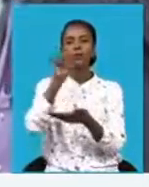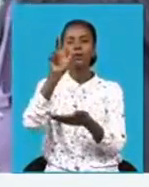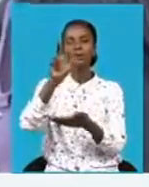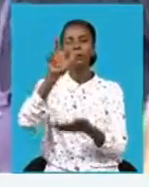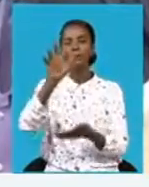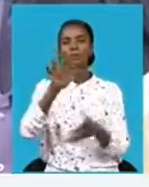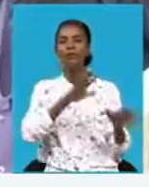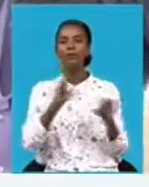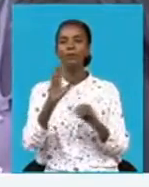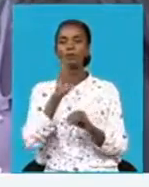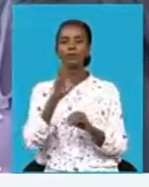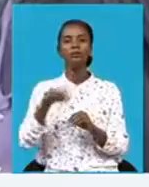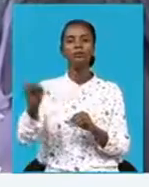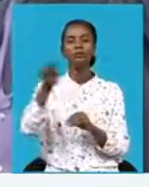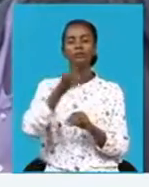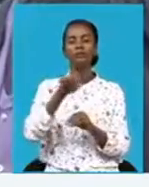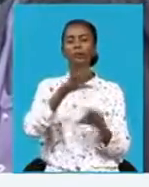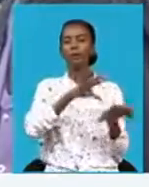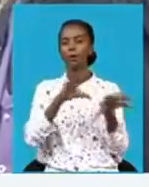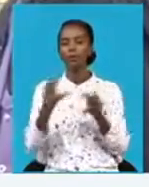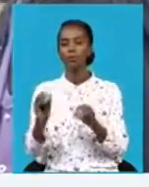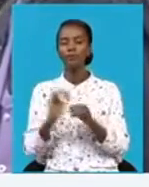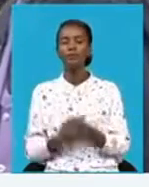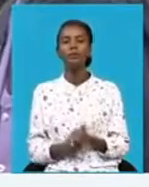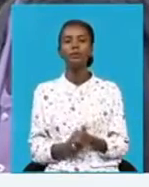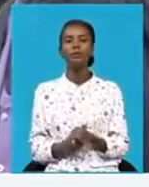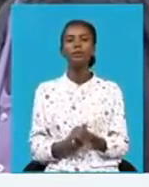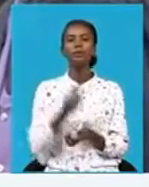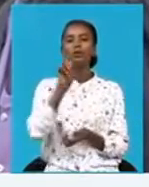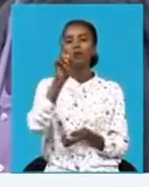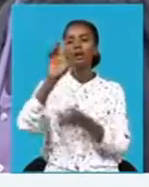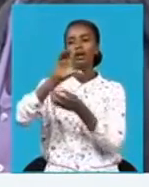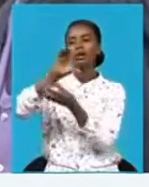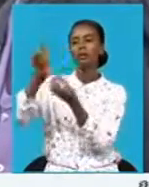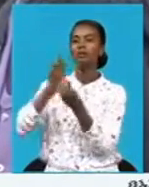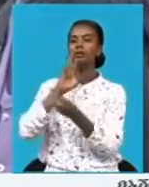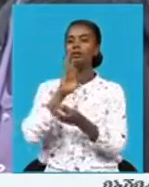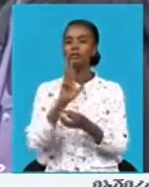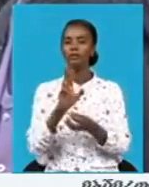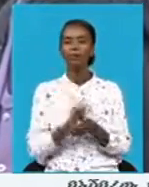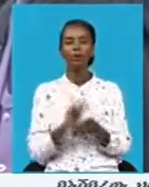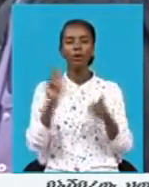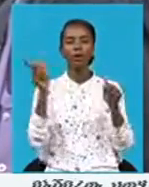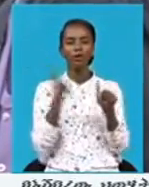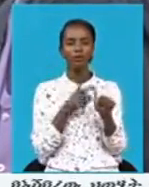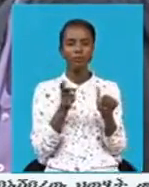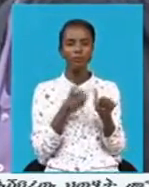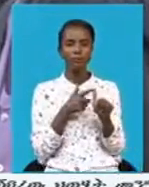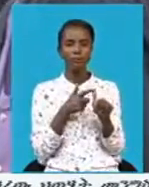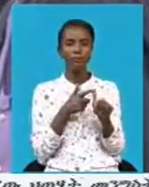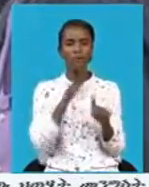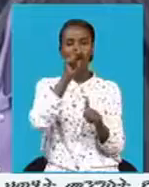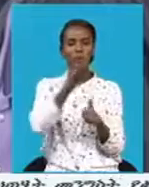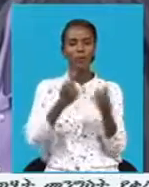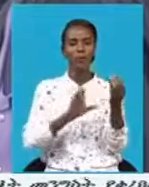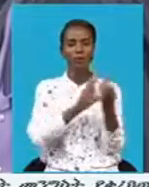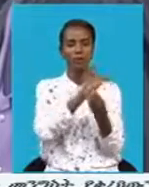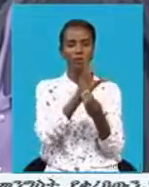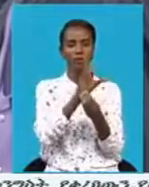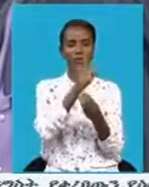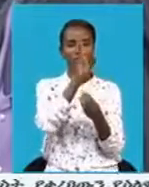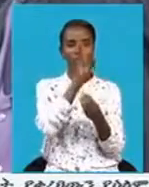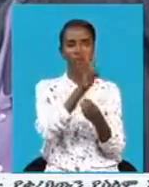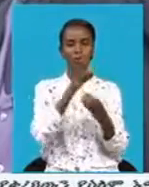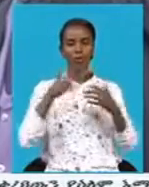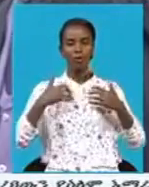ናቸው። እንግዲህ እነዚህ ተማሪዎች ከሁለት ክልል ናቸው። አንደኛው የደቡብ ክልል ስድስቱ